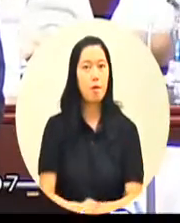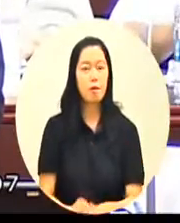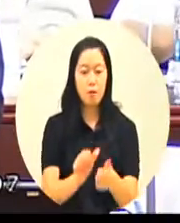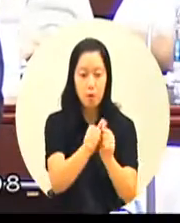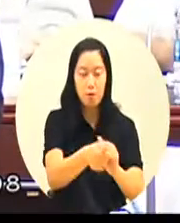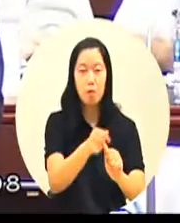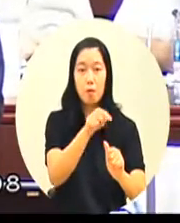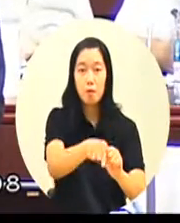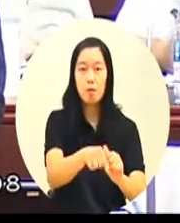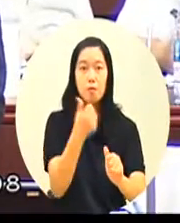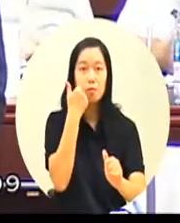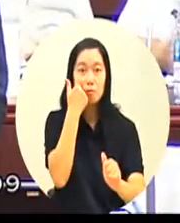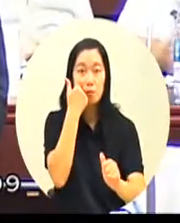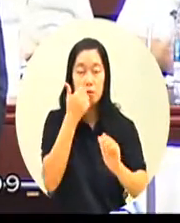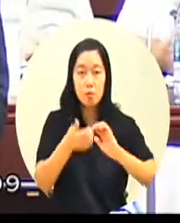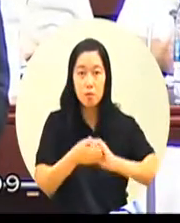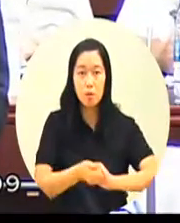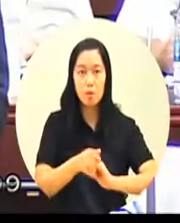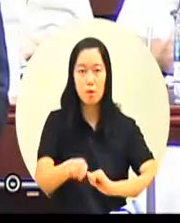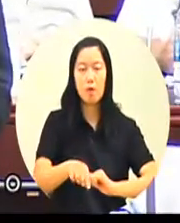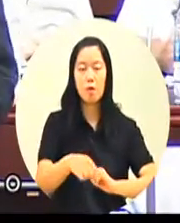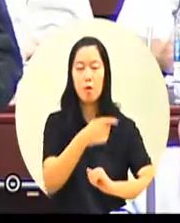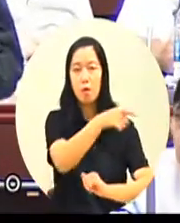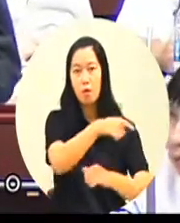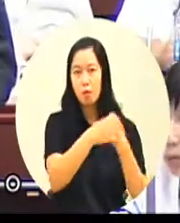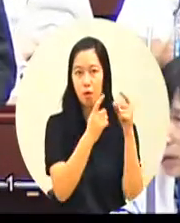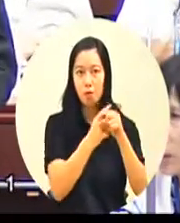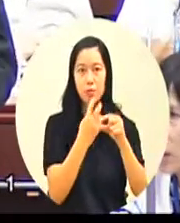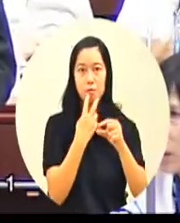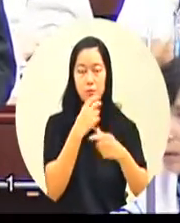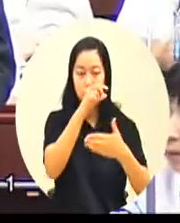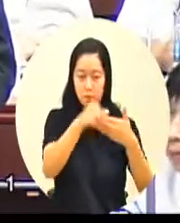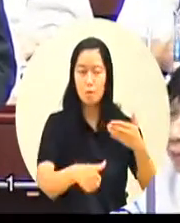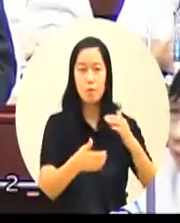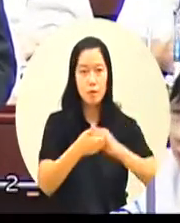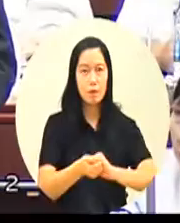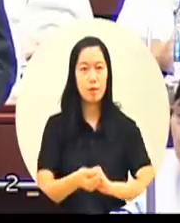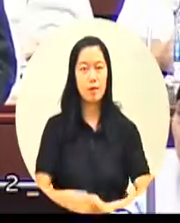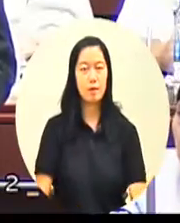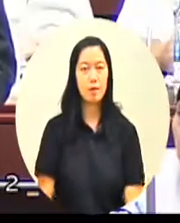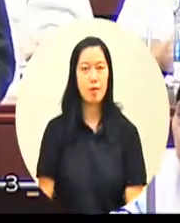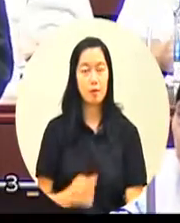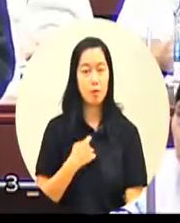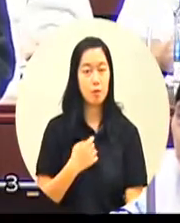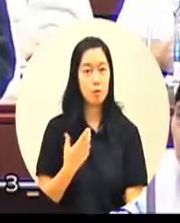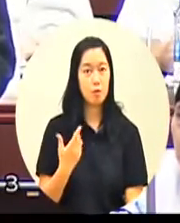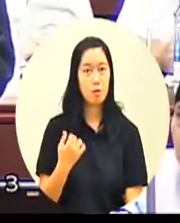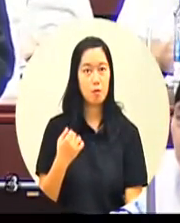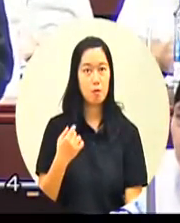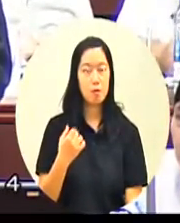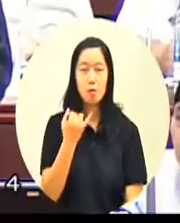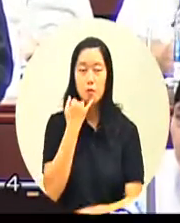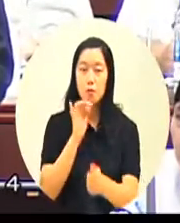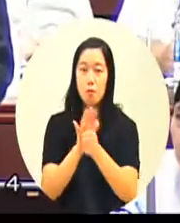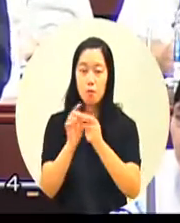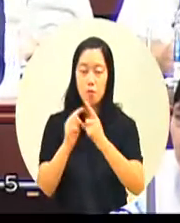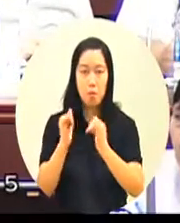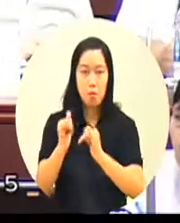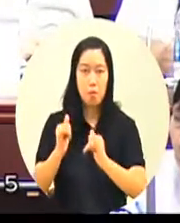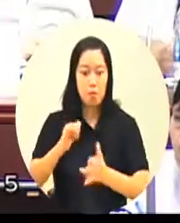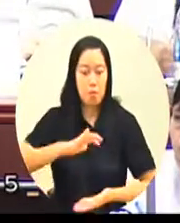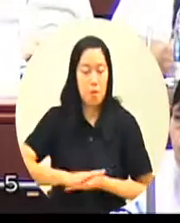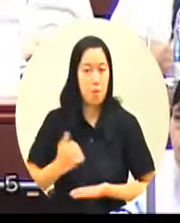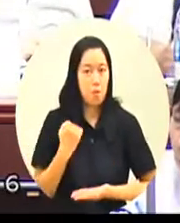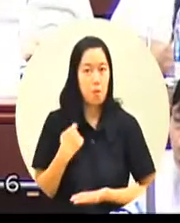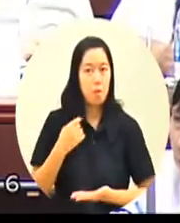央定的， 是 那我们在执行面，我们从便民服务还有疏解民众的压力，我们